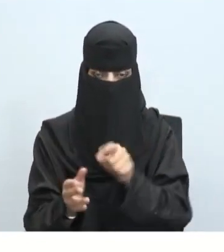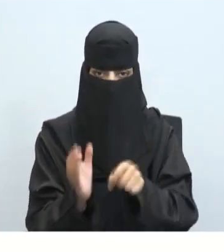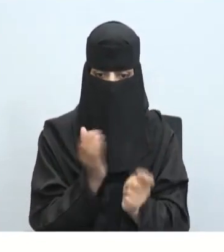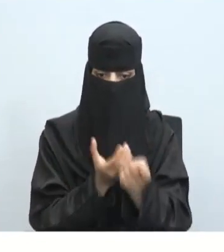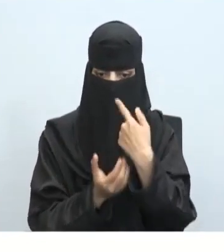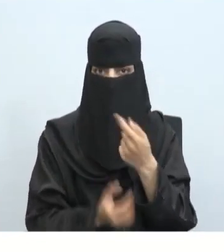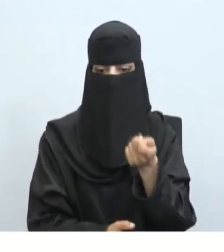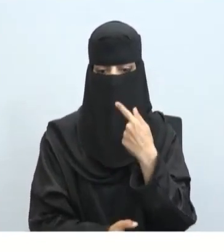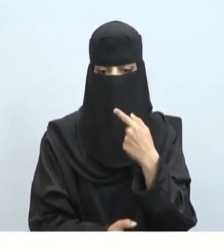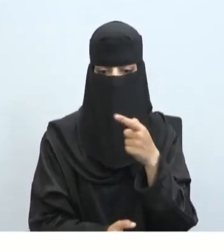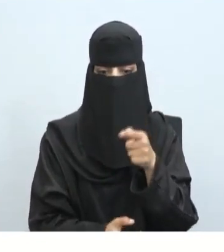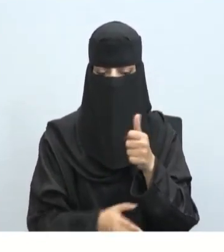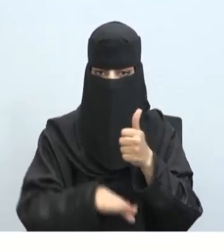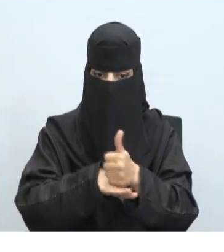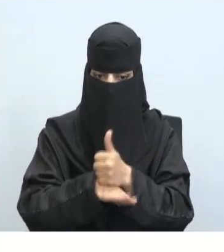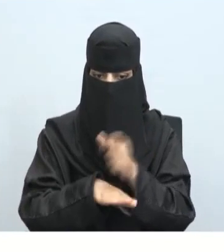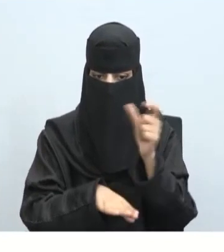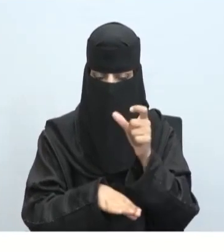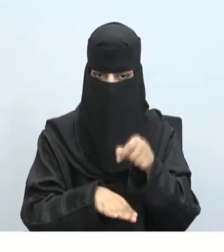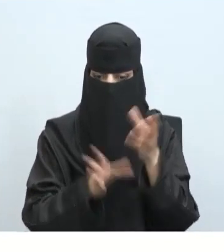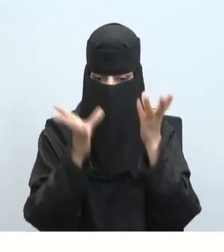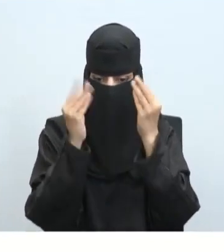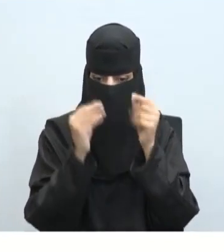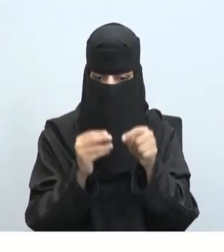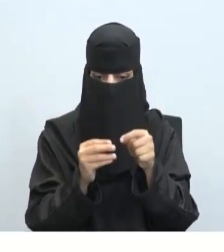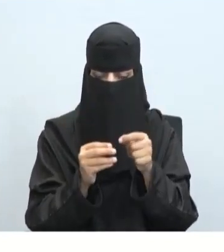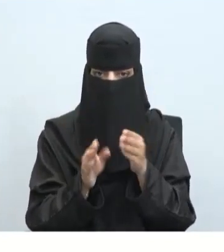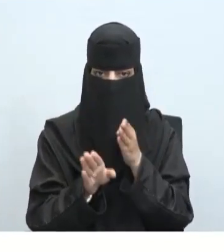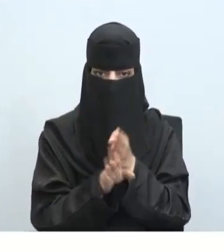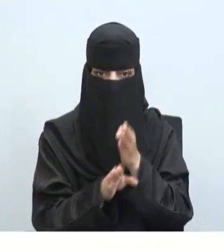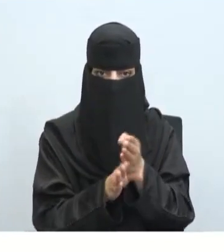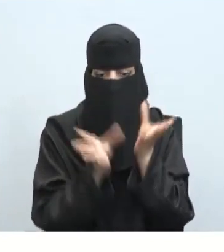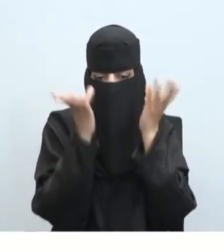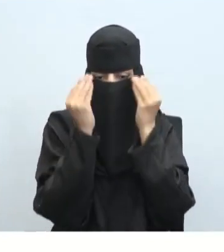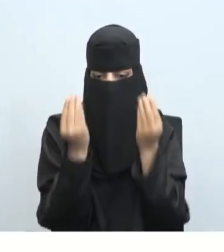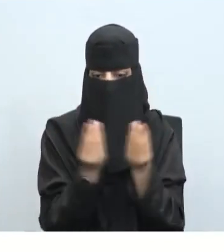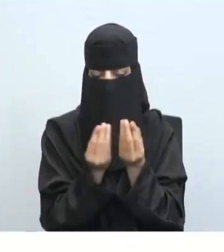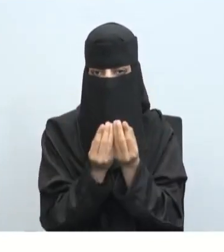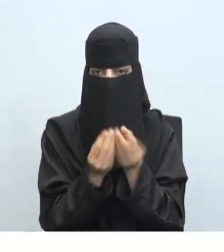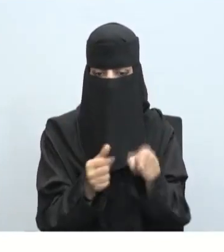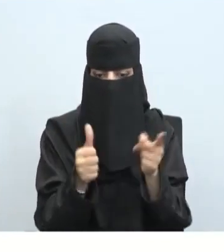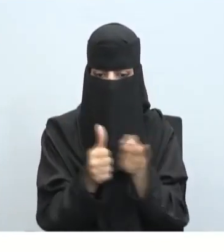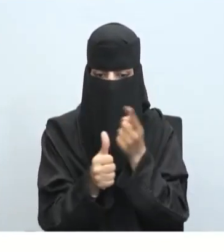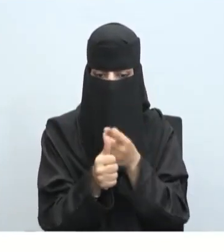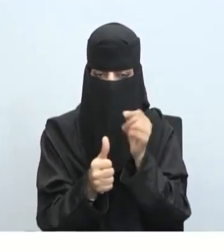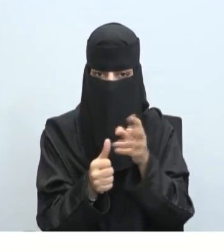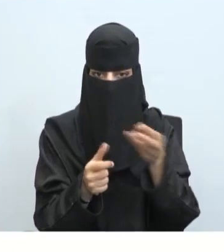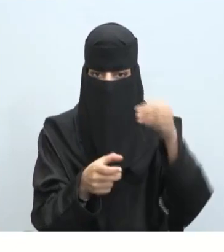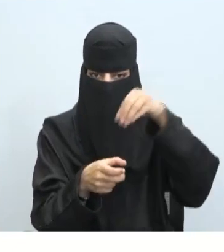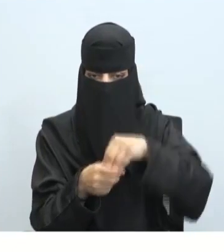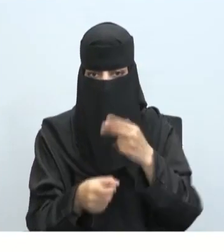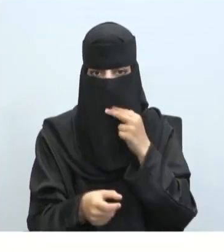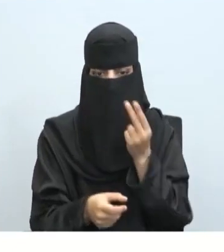الصيدله فقد اسس المسلمون هذا العلم على اساليب علميه فهم اول من ادخل